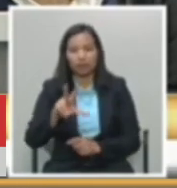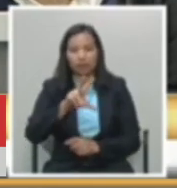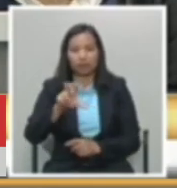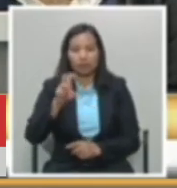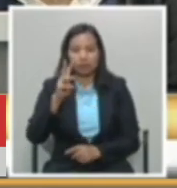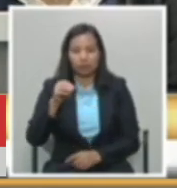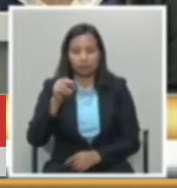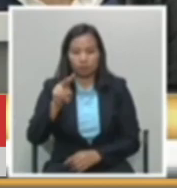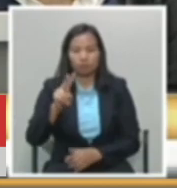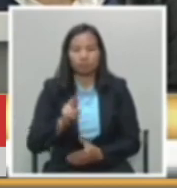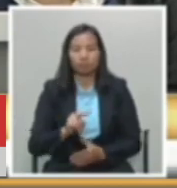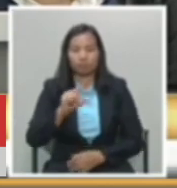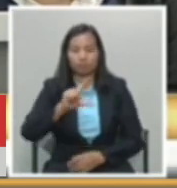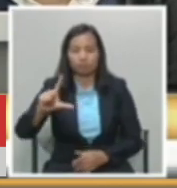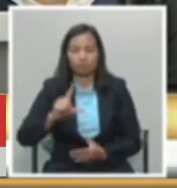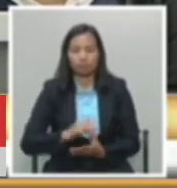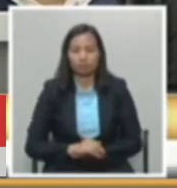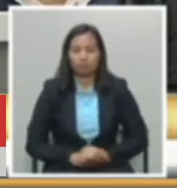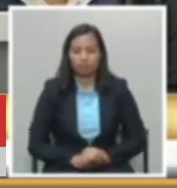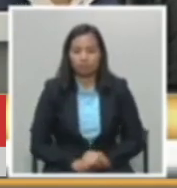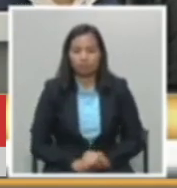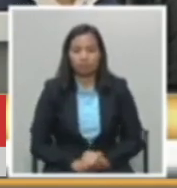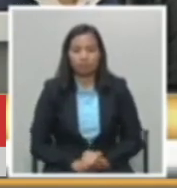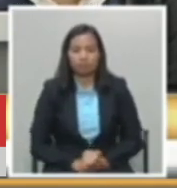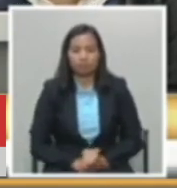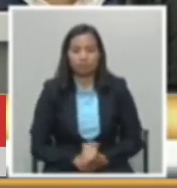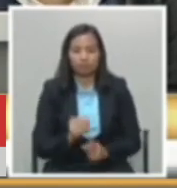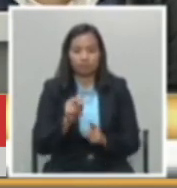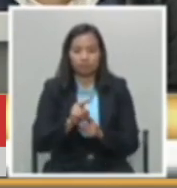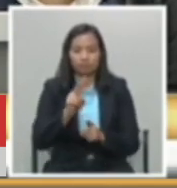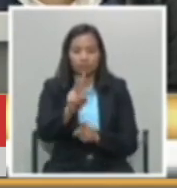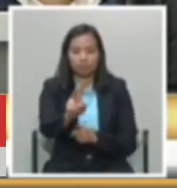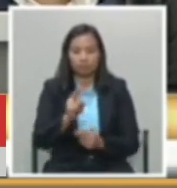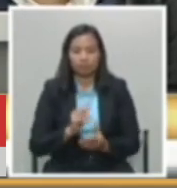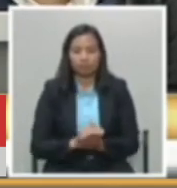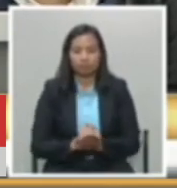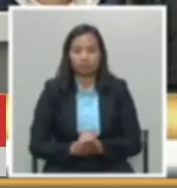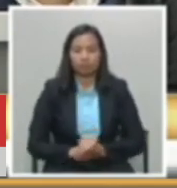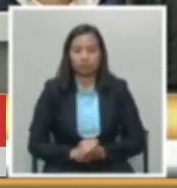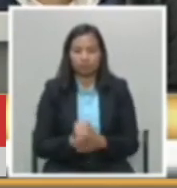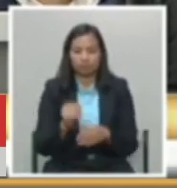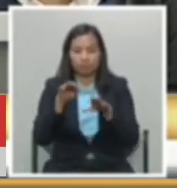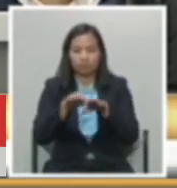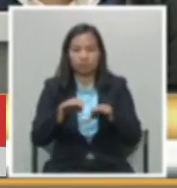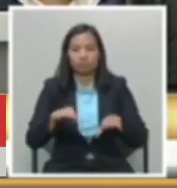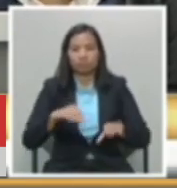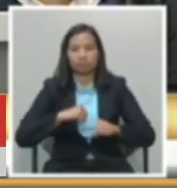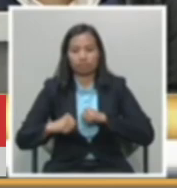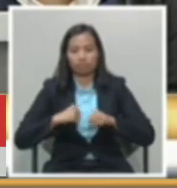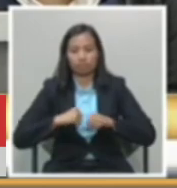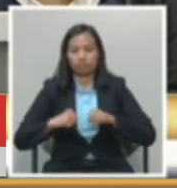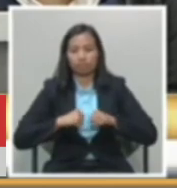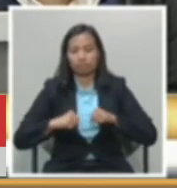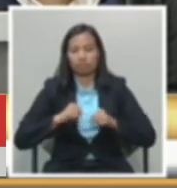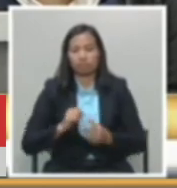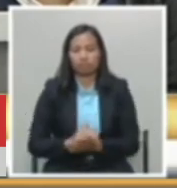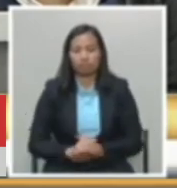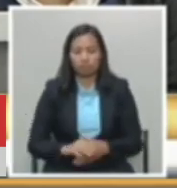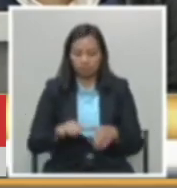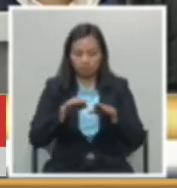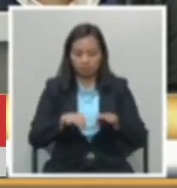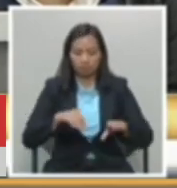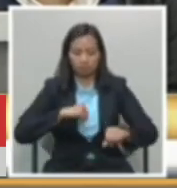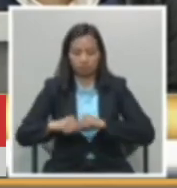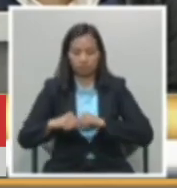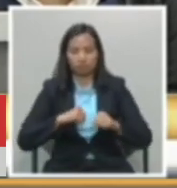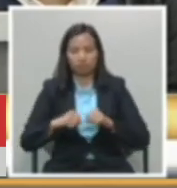362ล้านบาทเท่านั้นเองในส่วนที่2นะคะกรมกิจการเด็กและเยาวชนแผนงานพื้นฐานด้